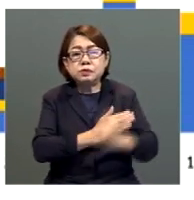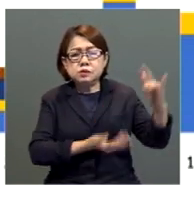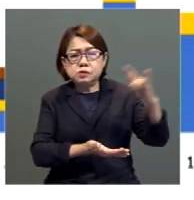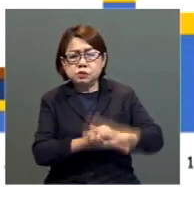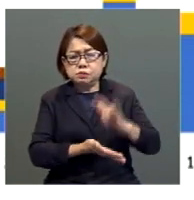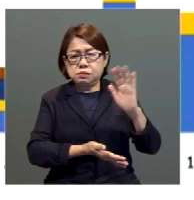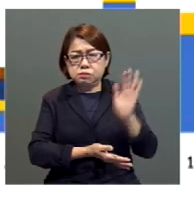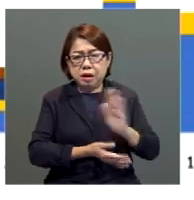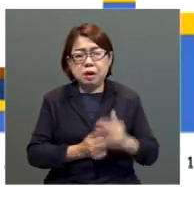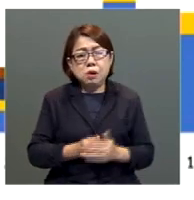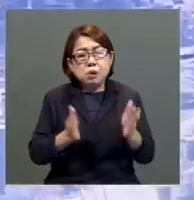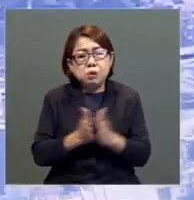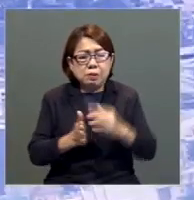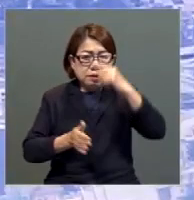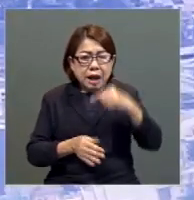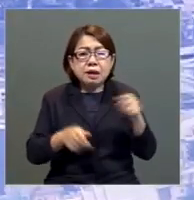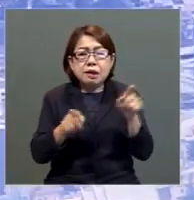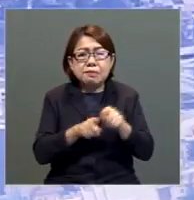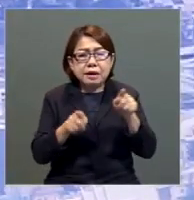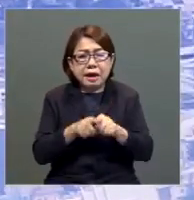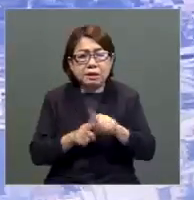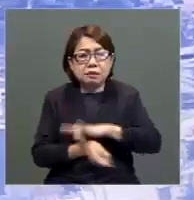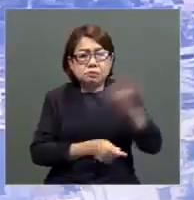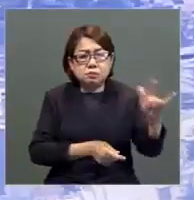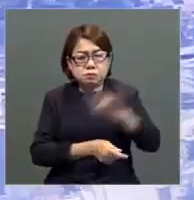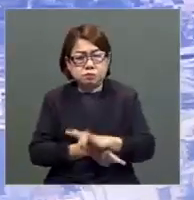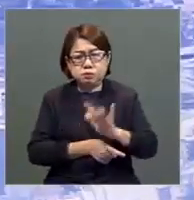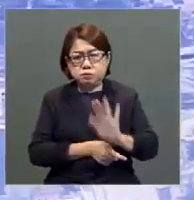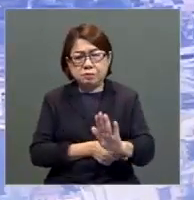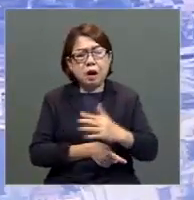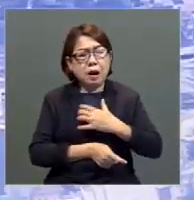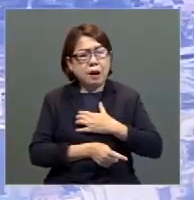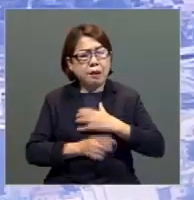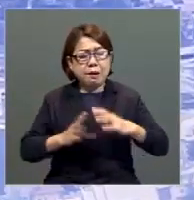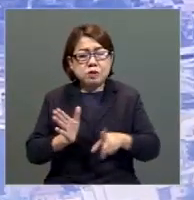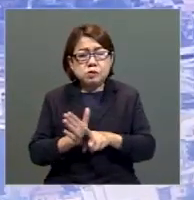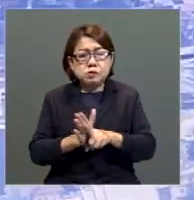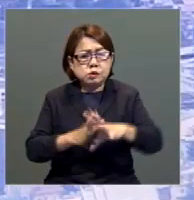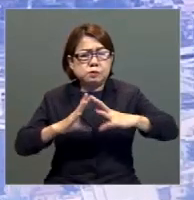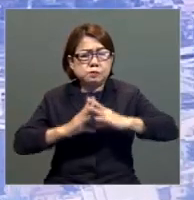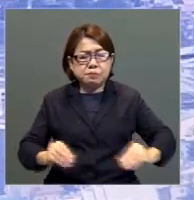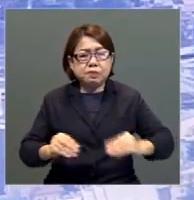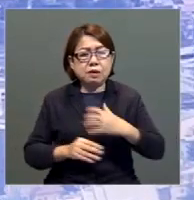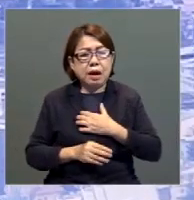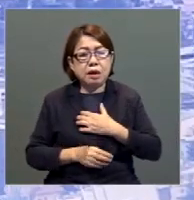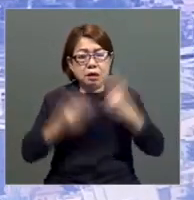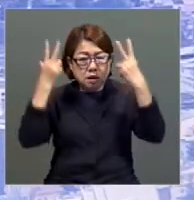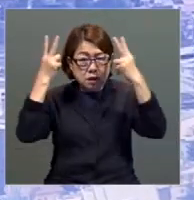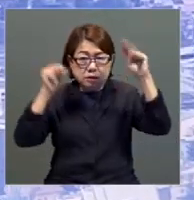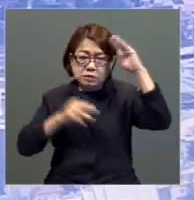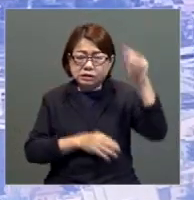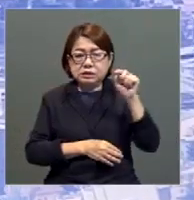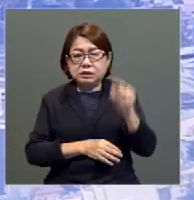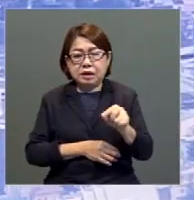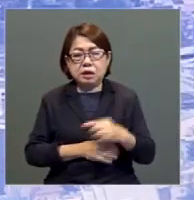และแม้กระทั่งคนไทยด้วยนะครับตอนนี้เราต้องหยุดเชื้อให้ได้ท่านสั่งว่าต้องชะลอการเดินทาง